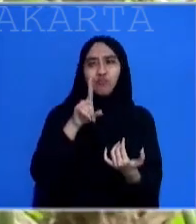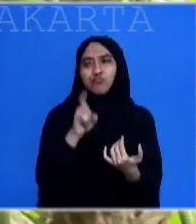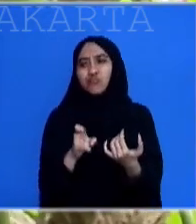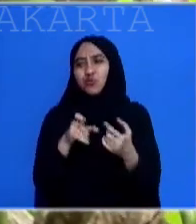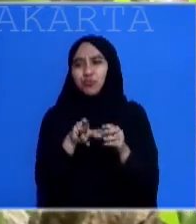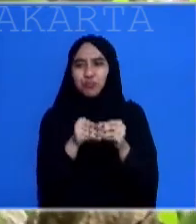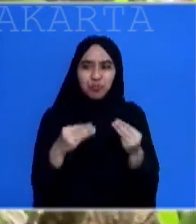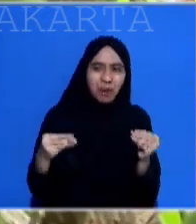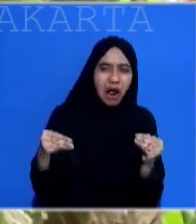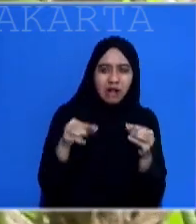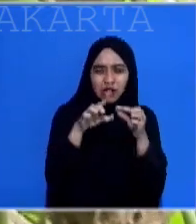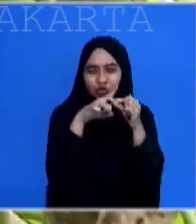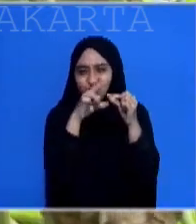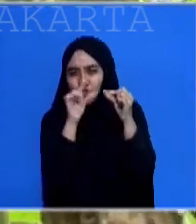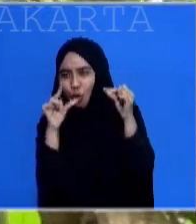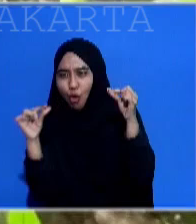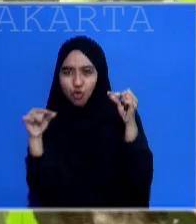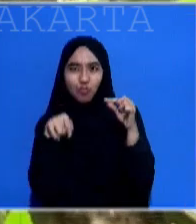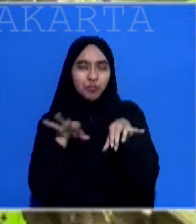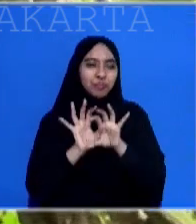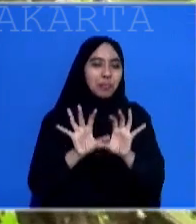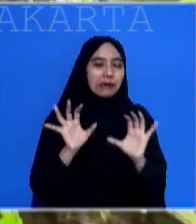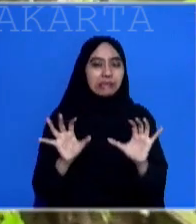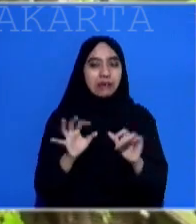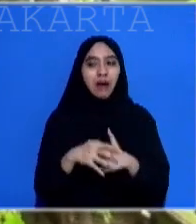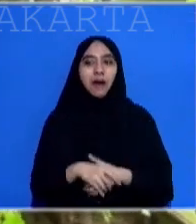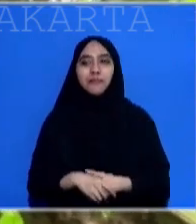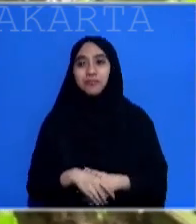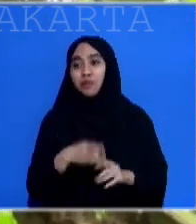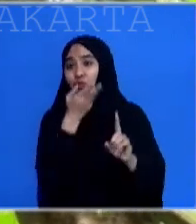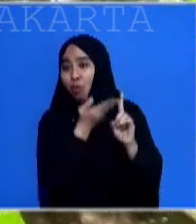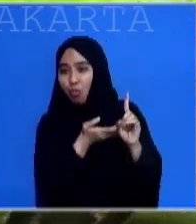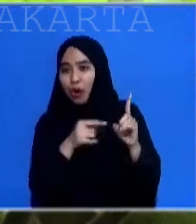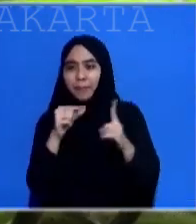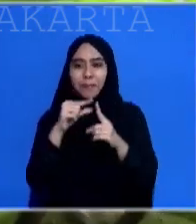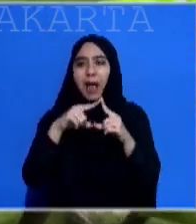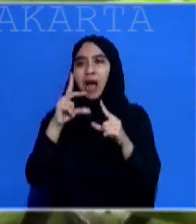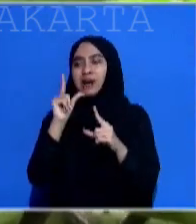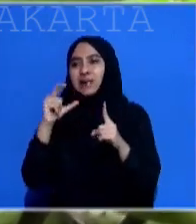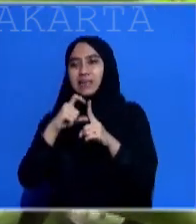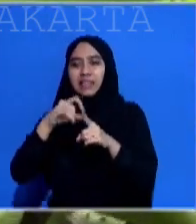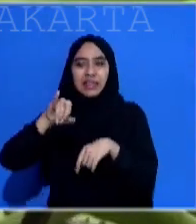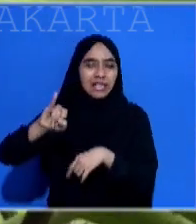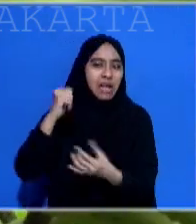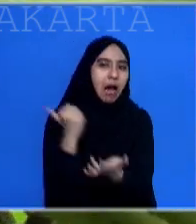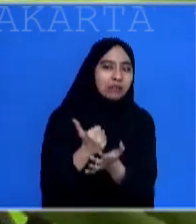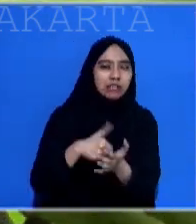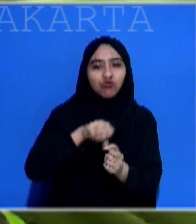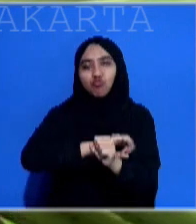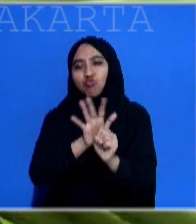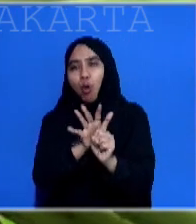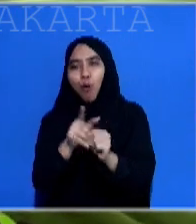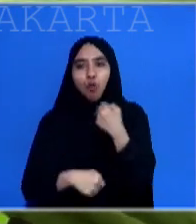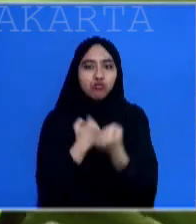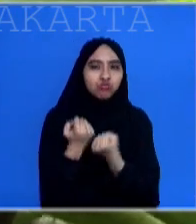Nguningani kawontenan ingkang mekaten menika salajengipun Parti warga saking Rancah Bendowerjo Ngirimulyo Kulon Progo nindakaken